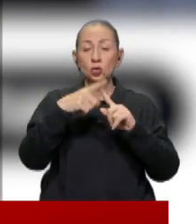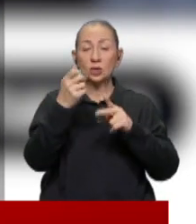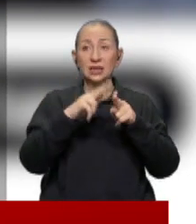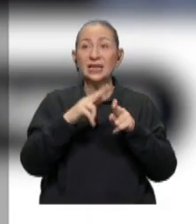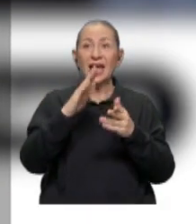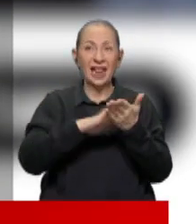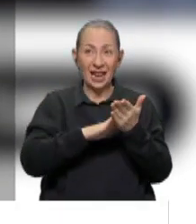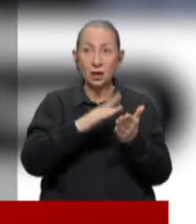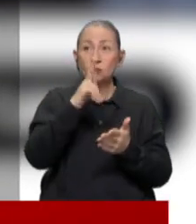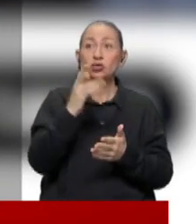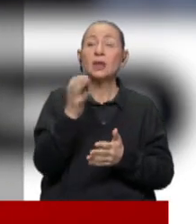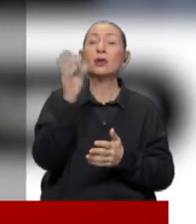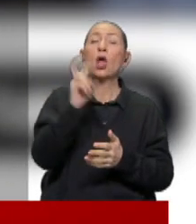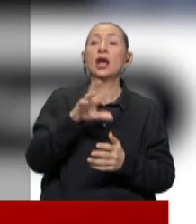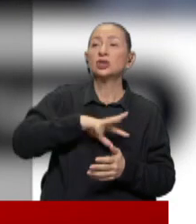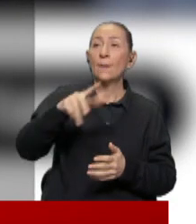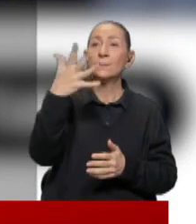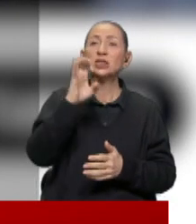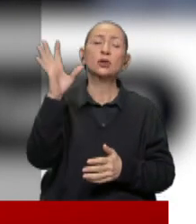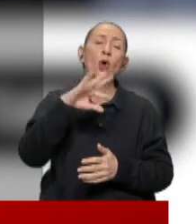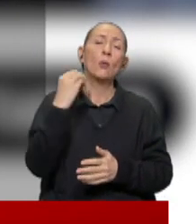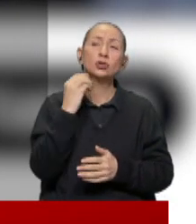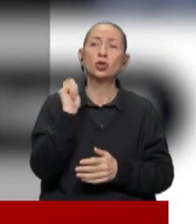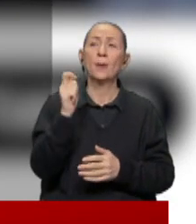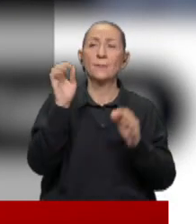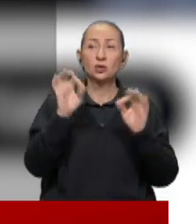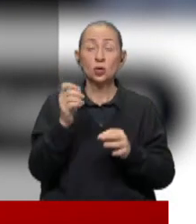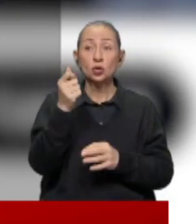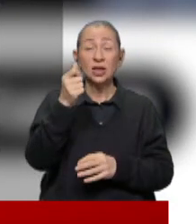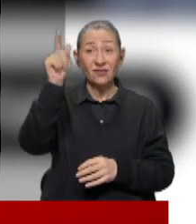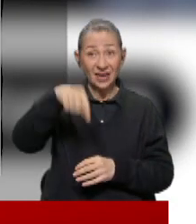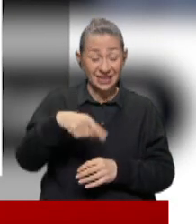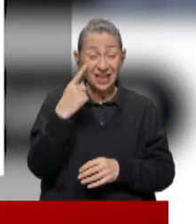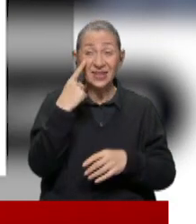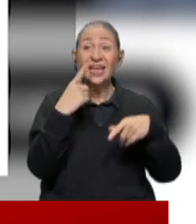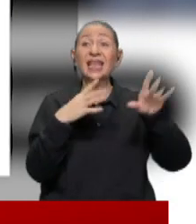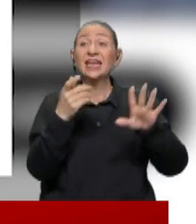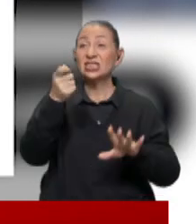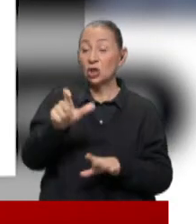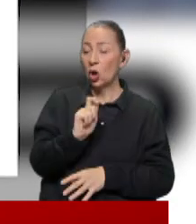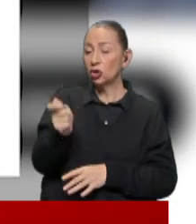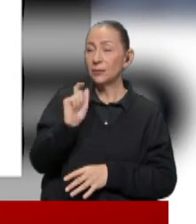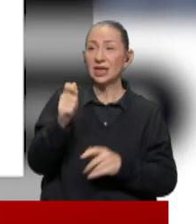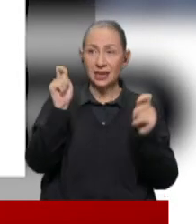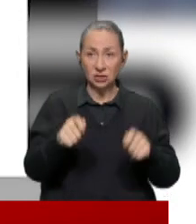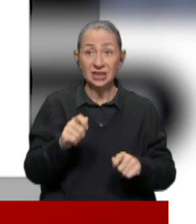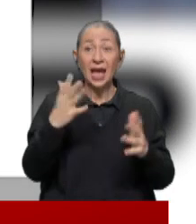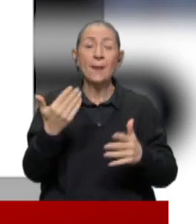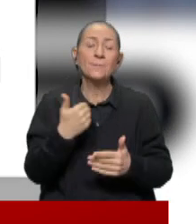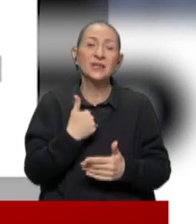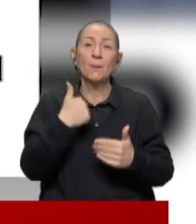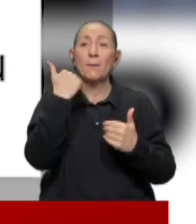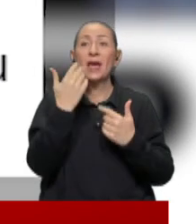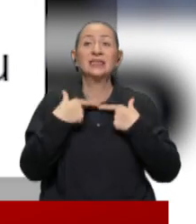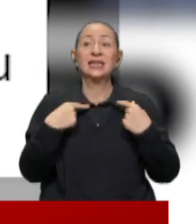işçiden 300 milyar dolar çalındı. 5 ay sonra borcumuzu ödemeye başlıyoruz. Ücret vergisinin devlete değil, işçiye ödenmesini sağlayacağız. E biz